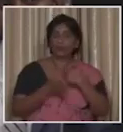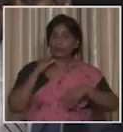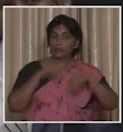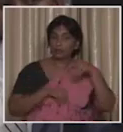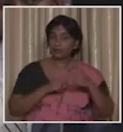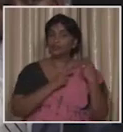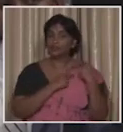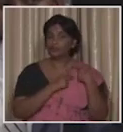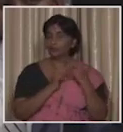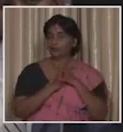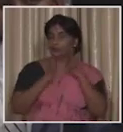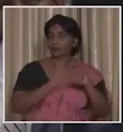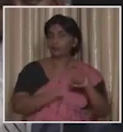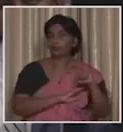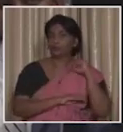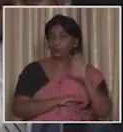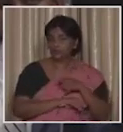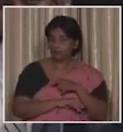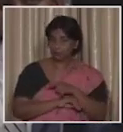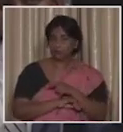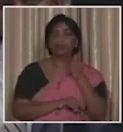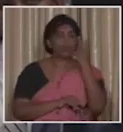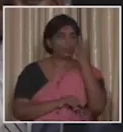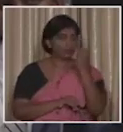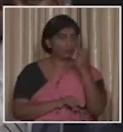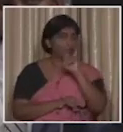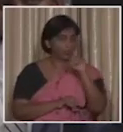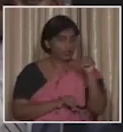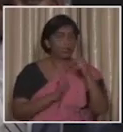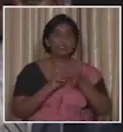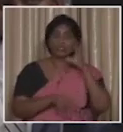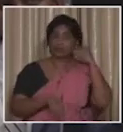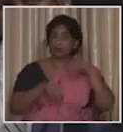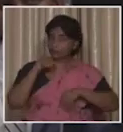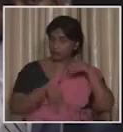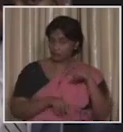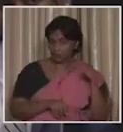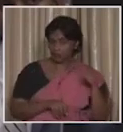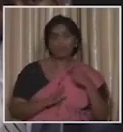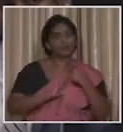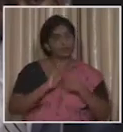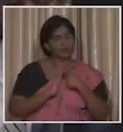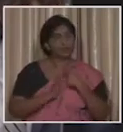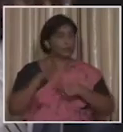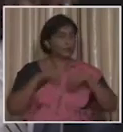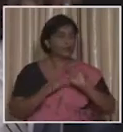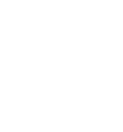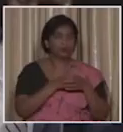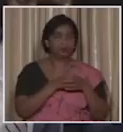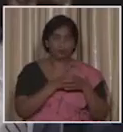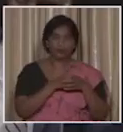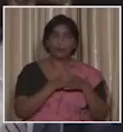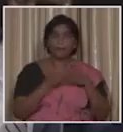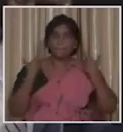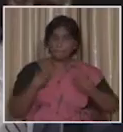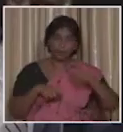දේශපාලන භූමිකාව කොතරම් ප්‍රබල එකක් වීදයක් 2010 ජනාධිපතිවරණයේදී ශ්‍රී ලංකාවේ මැතිවරණ කොට්ටාෂ අතුරින්